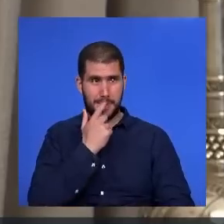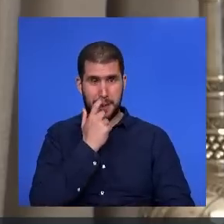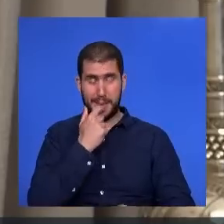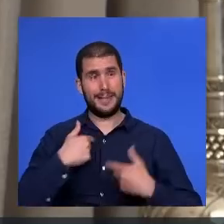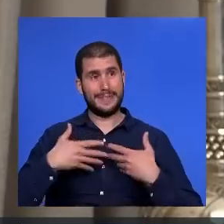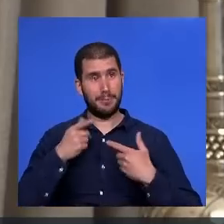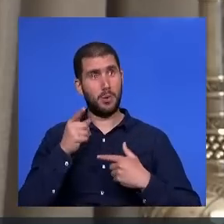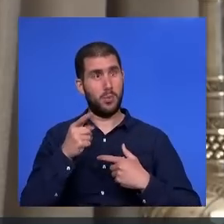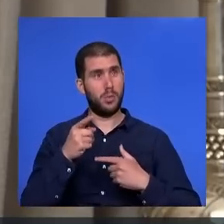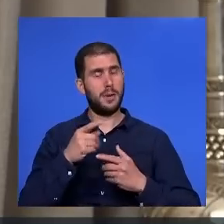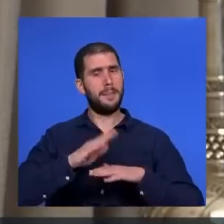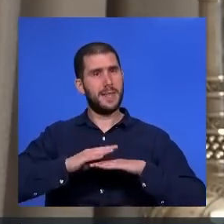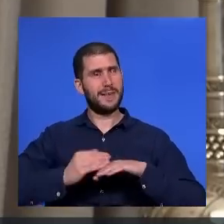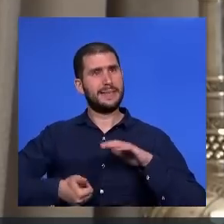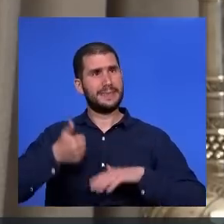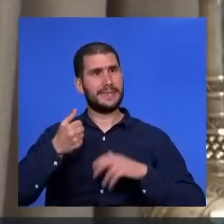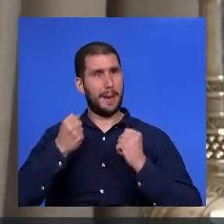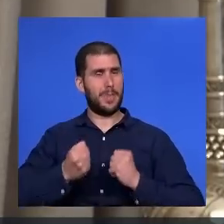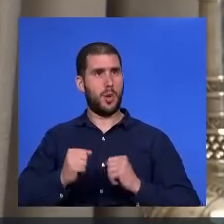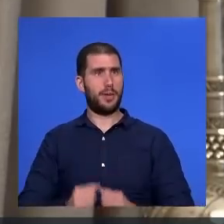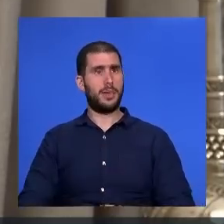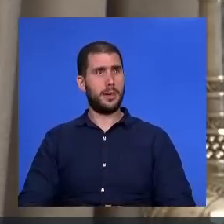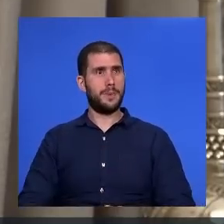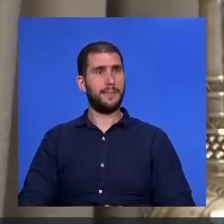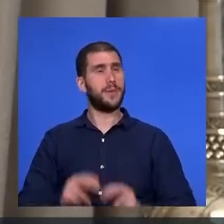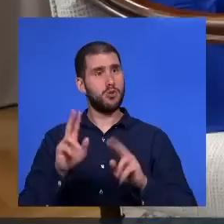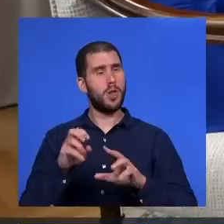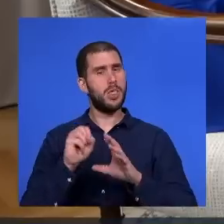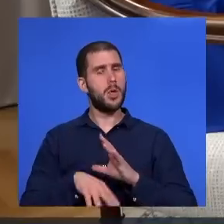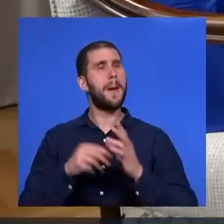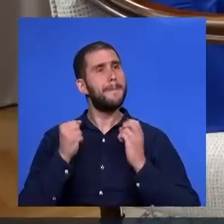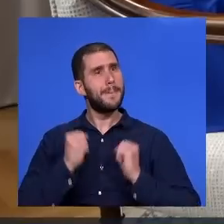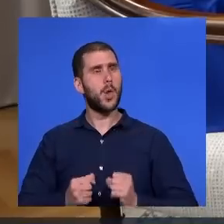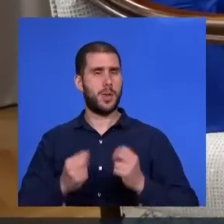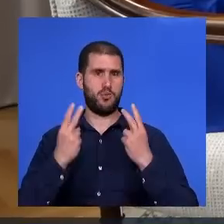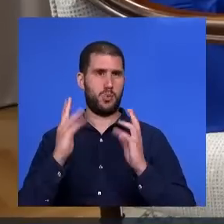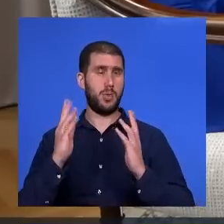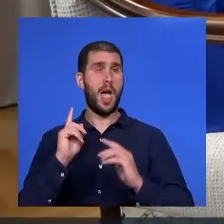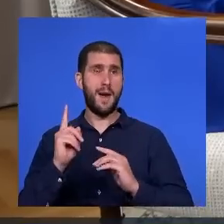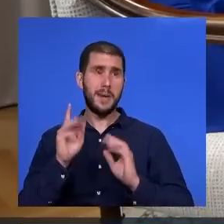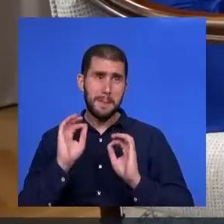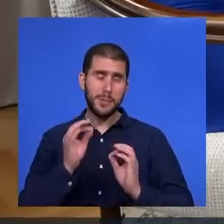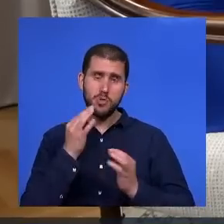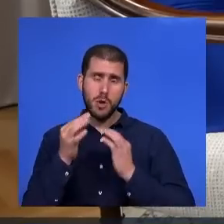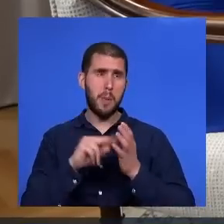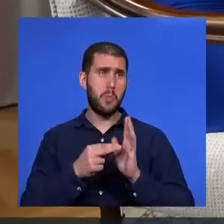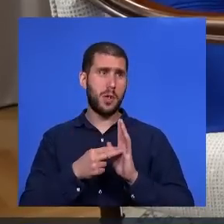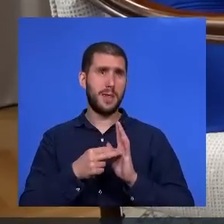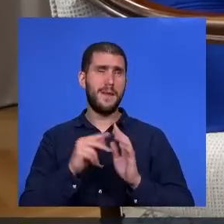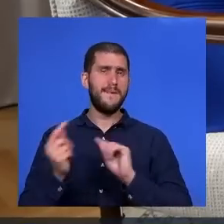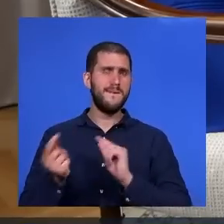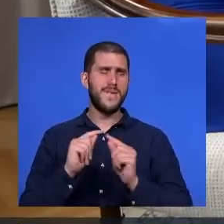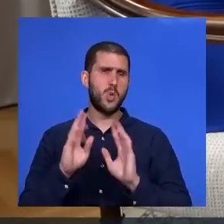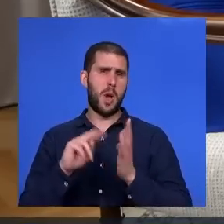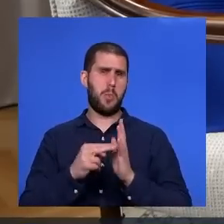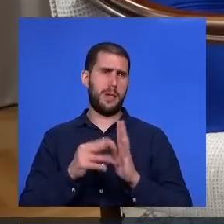שמח שהוא בתפקיד שר ביטחון, יש לו תרומה ביטחונית משמעותית, אבל זו באמת שאלה פוליטית וויכוח